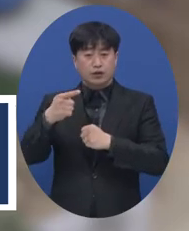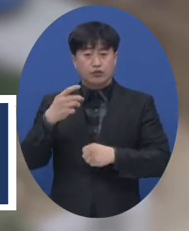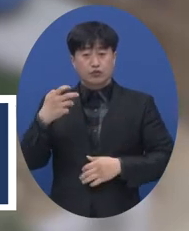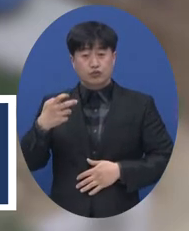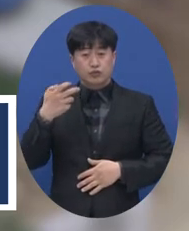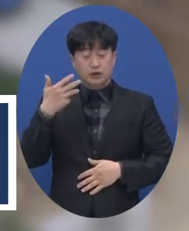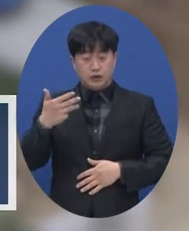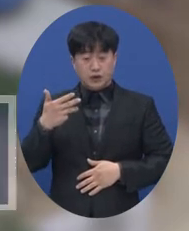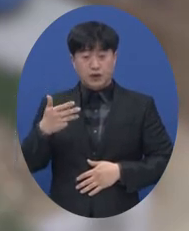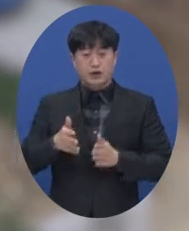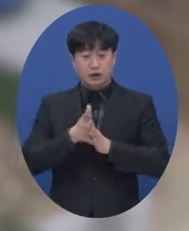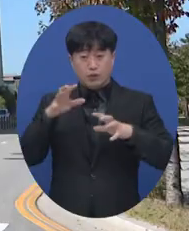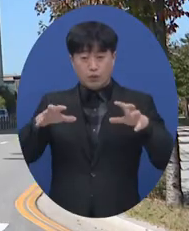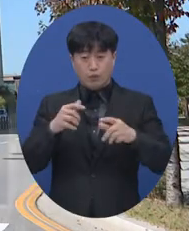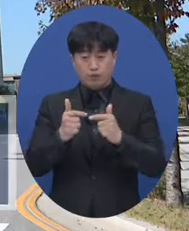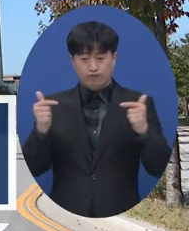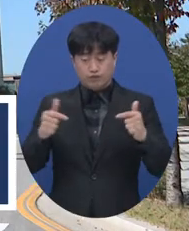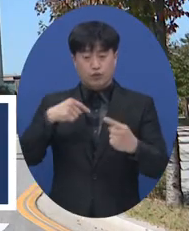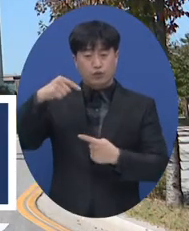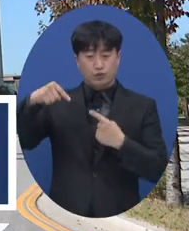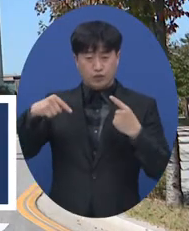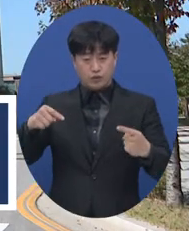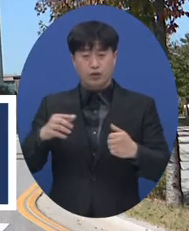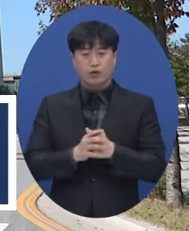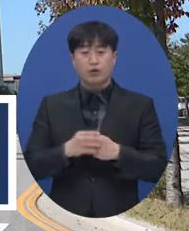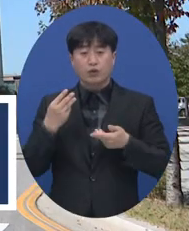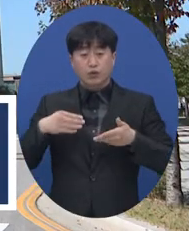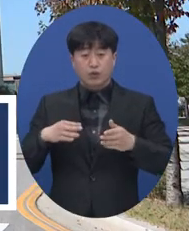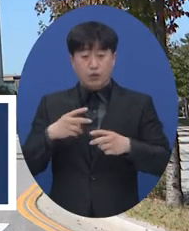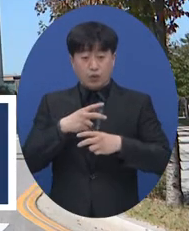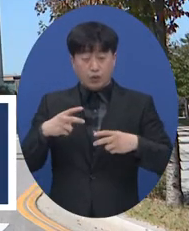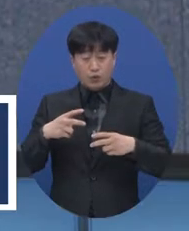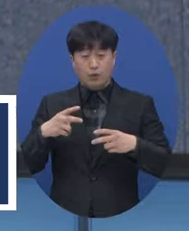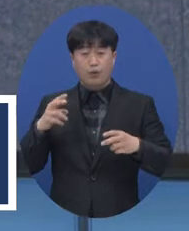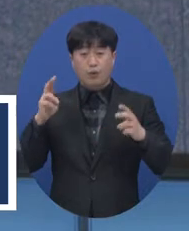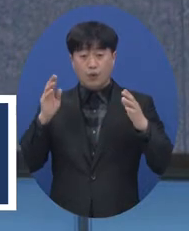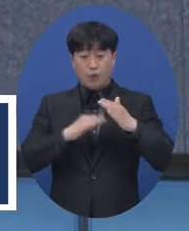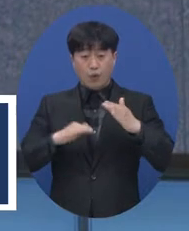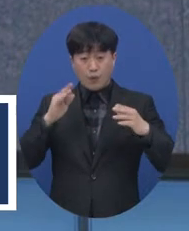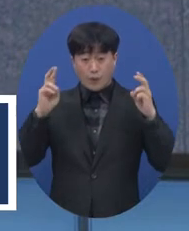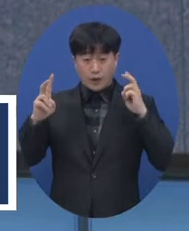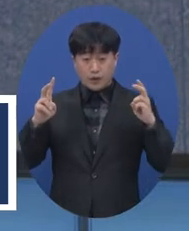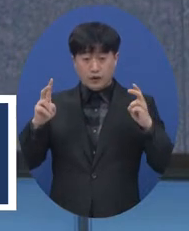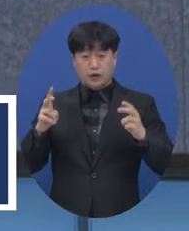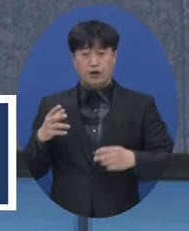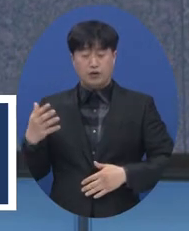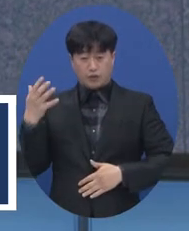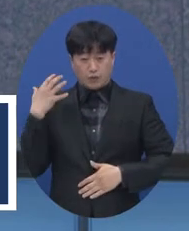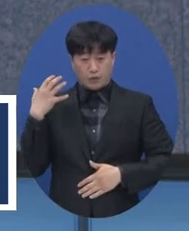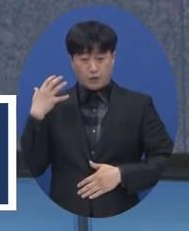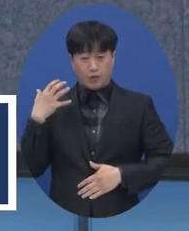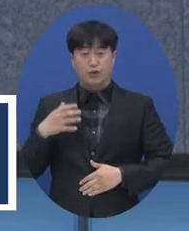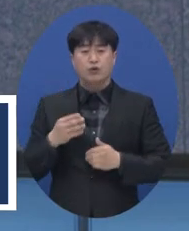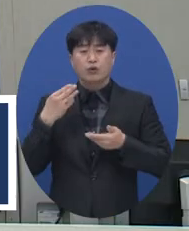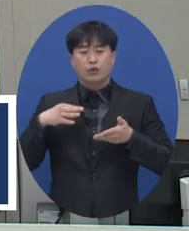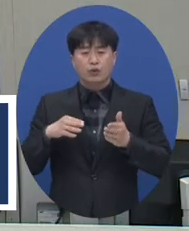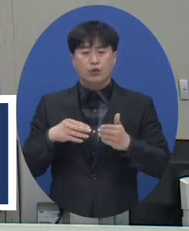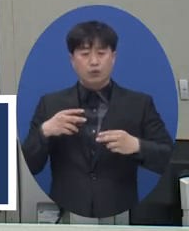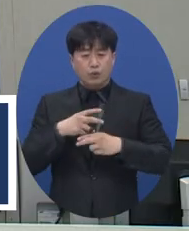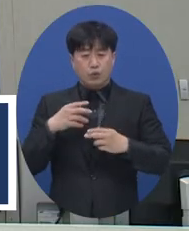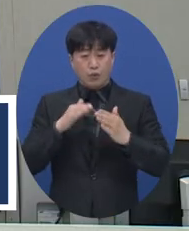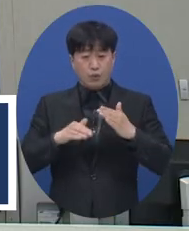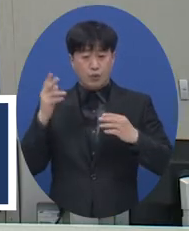시공까지 확대 운영되고 경기지역 대중교통 체계를 통합해 관리하는 교통 전담기구 경기 교통 공사는